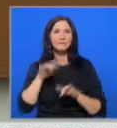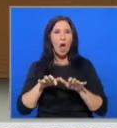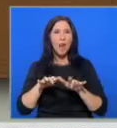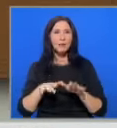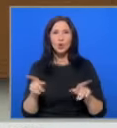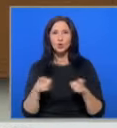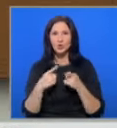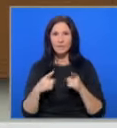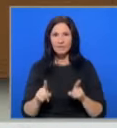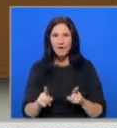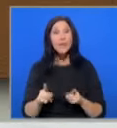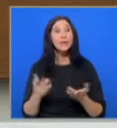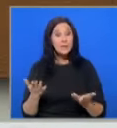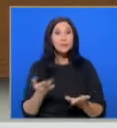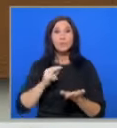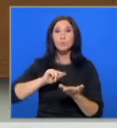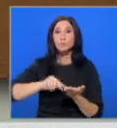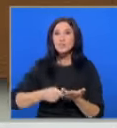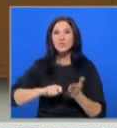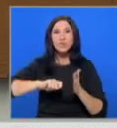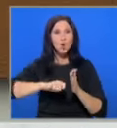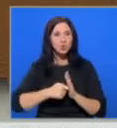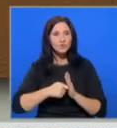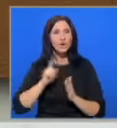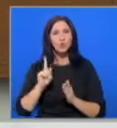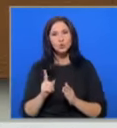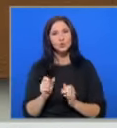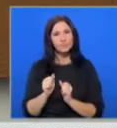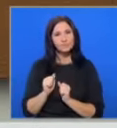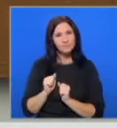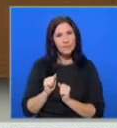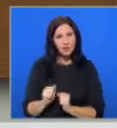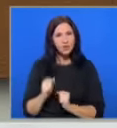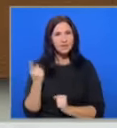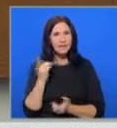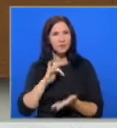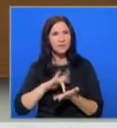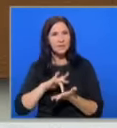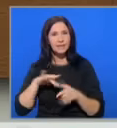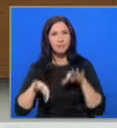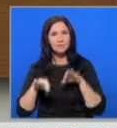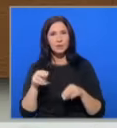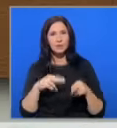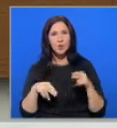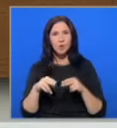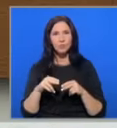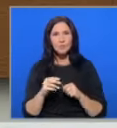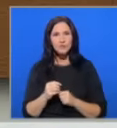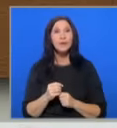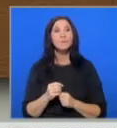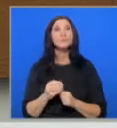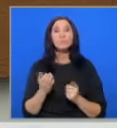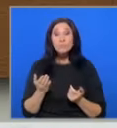електронното управление, се подписва с ключове, които се държат само от Централната избирателна комисия